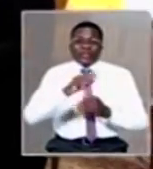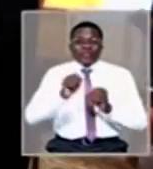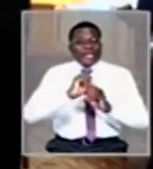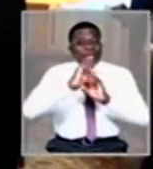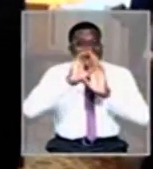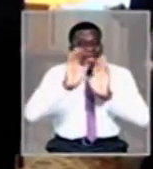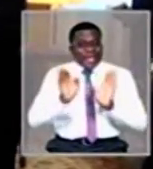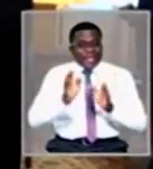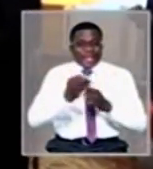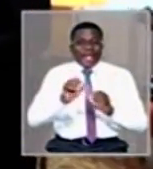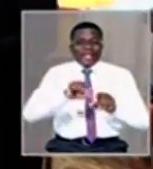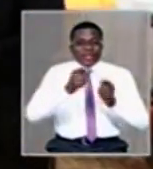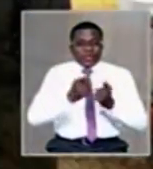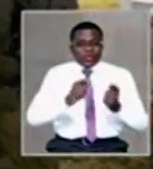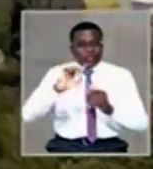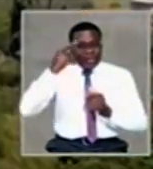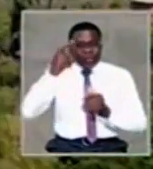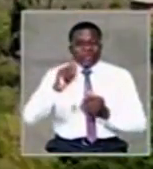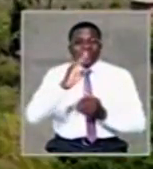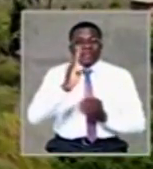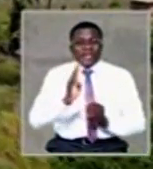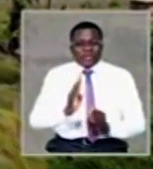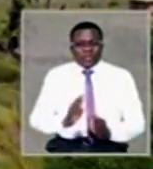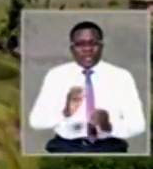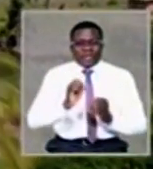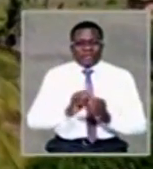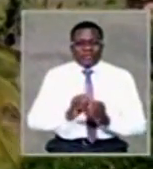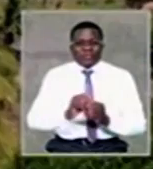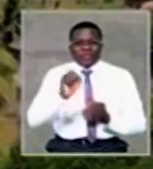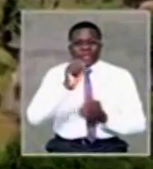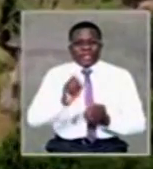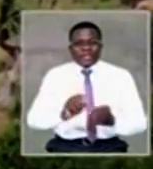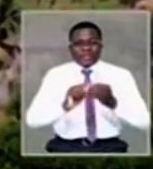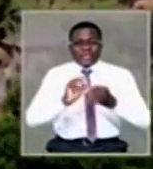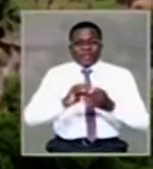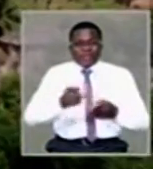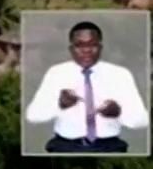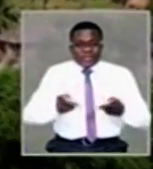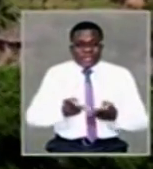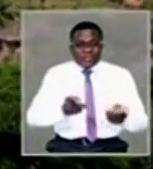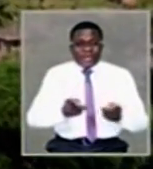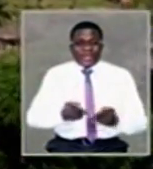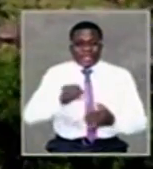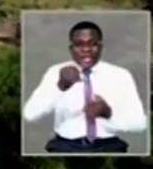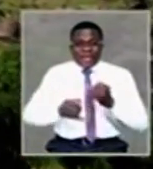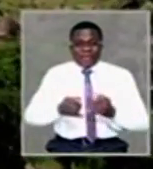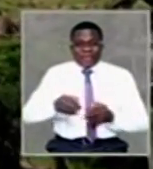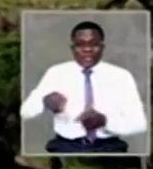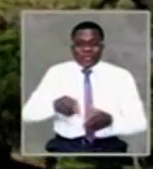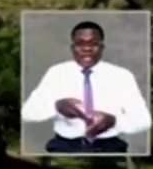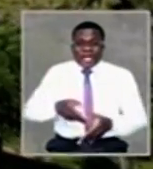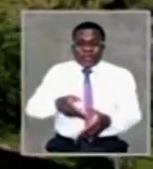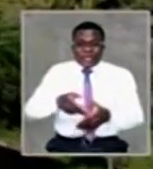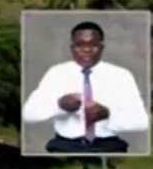claires entre le Club Med et l'État béninois. C'est notamment sur ce site, tout au bout de la route des pêches, que le CHAM